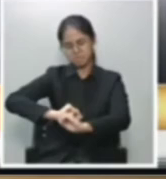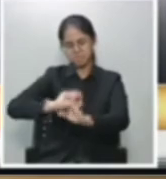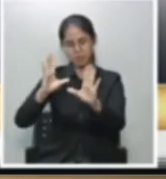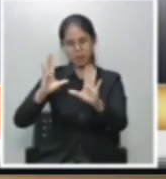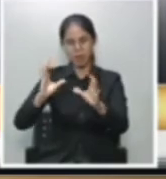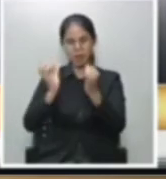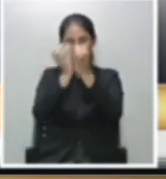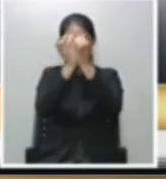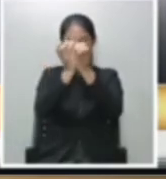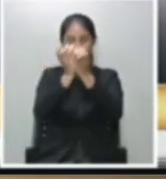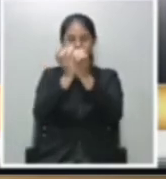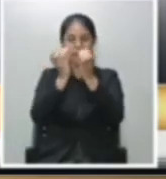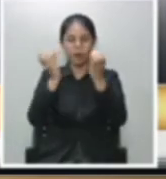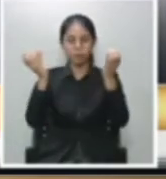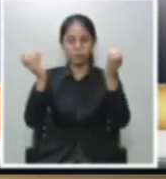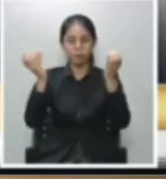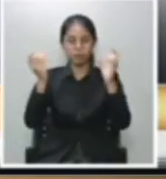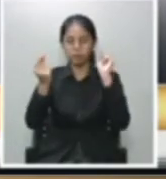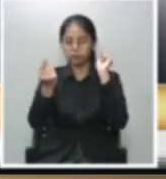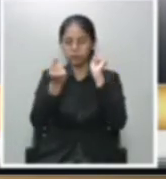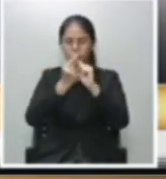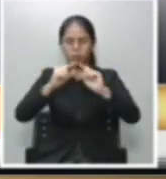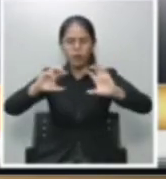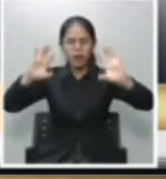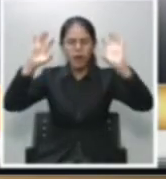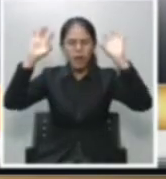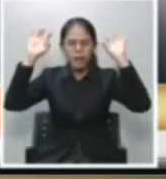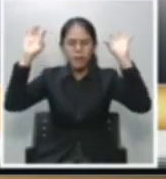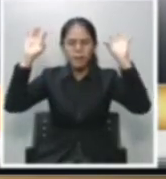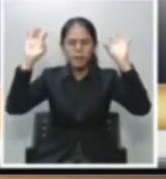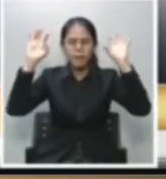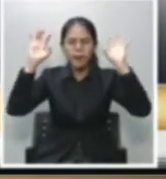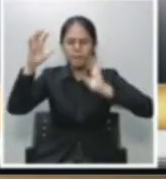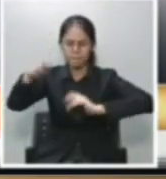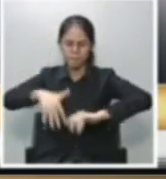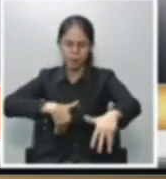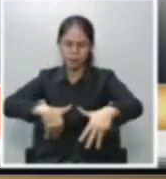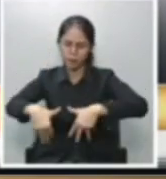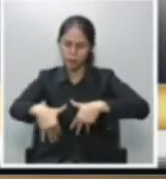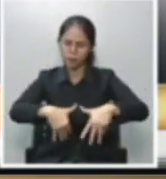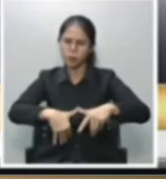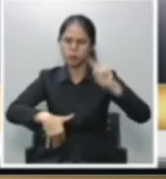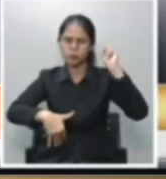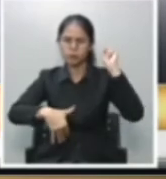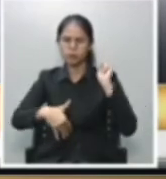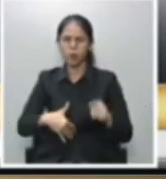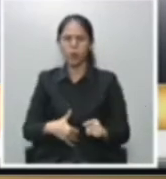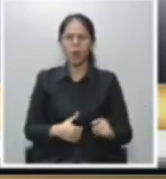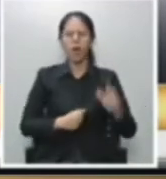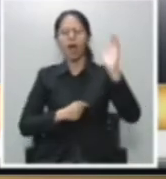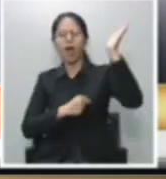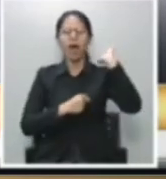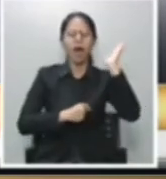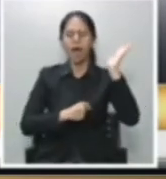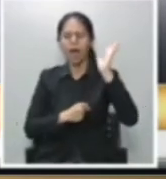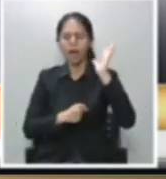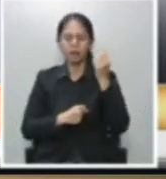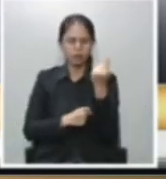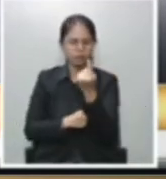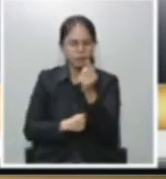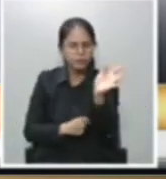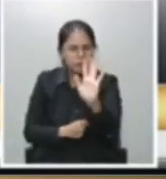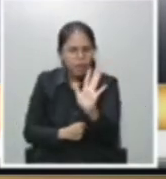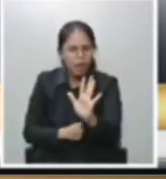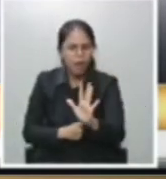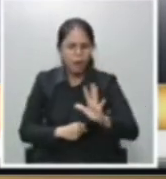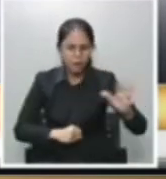บาลที่มาจากประชาชนไม่ใช่จะเป็นรัฐบาลตอนหาเสียงจากประชาชนมาเท่านั้น